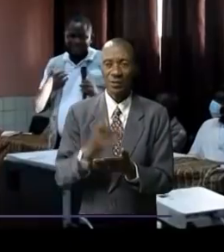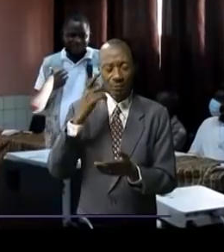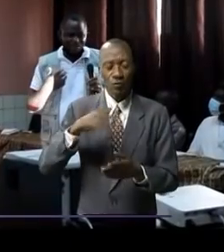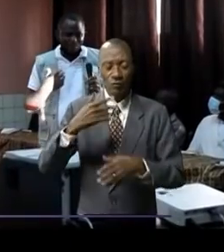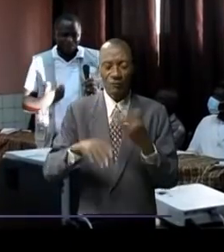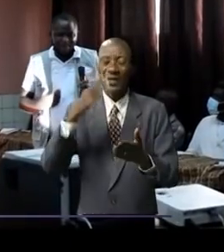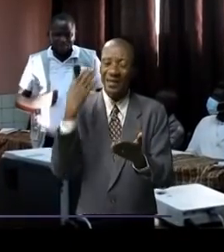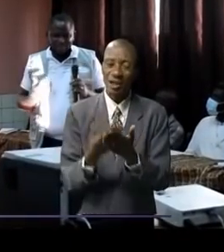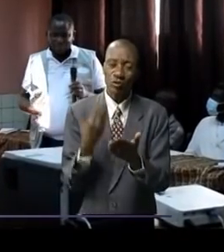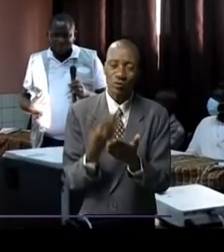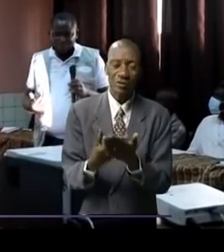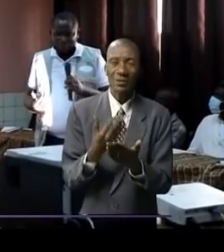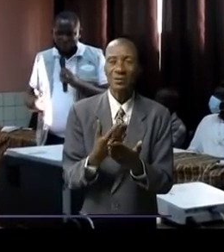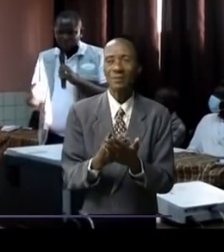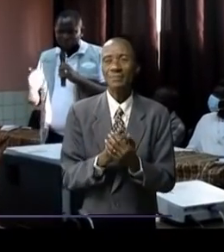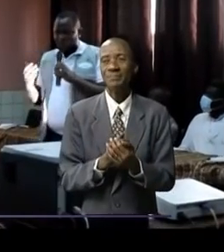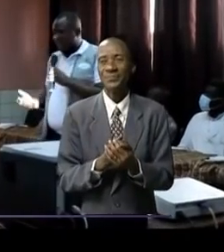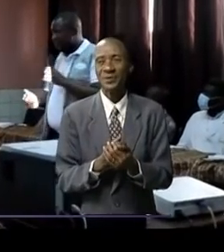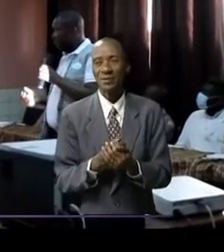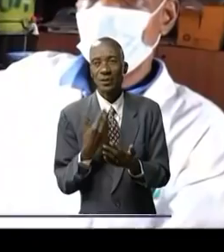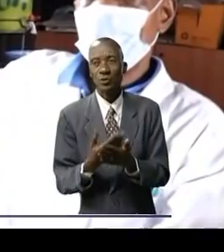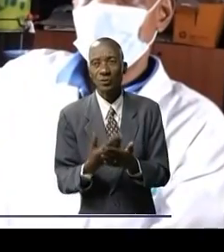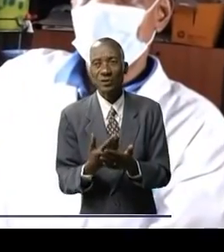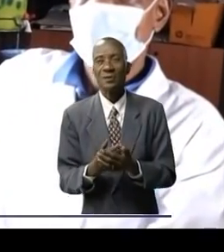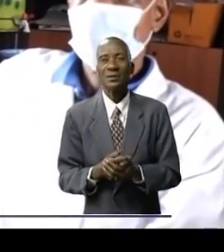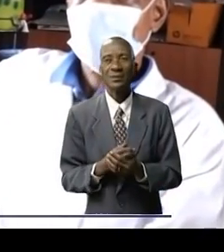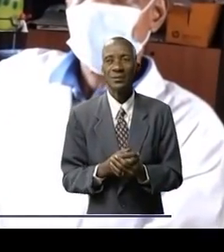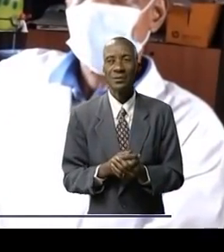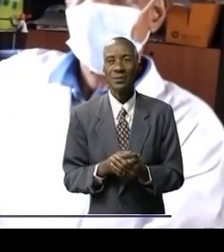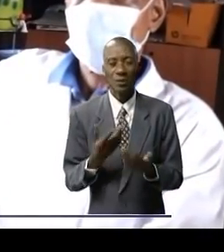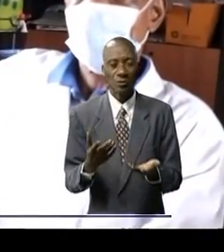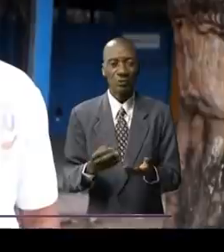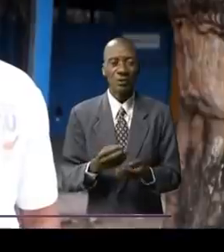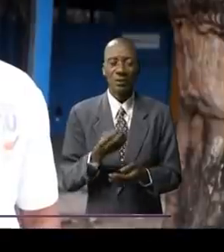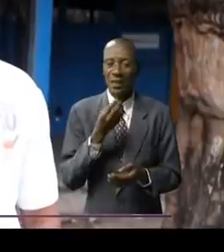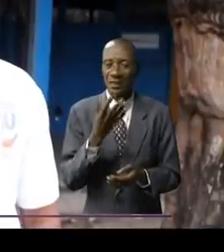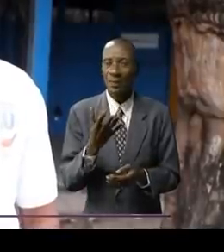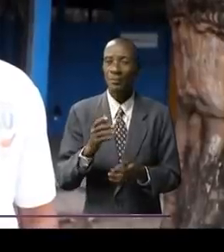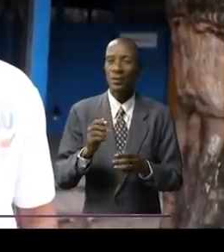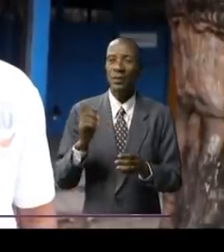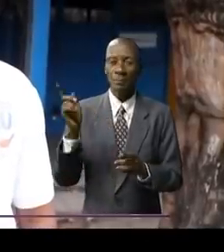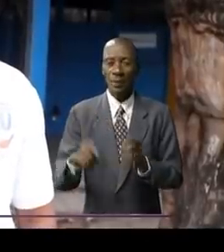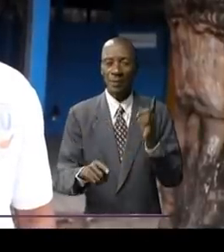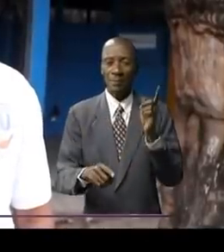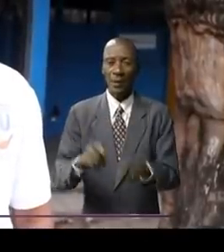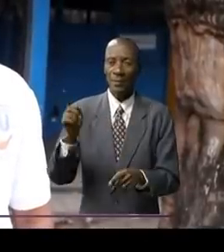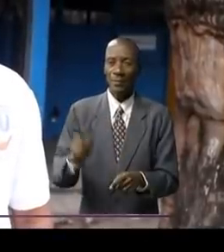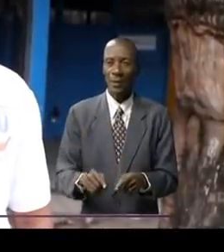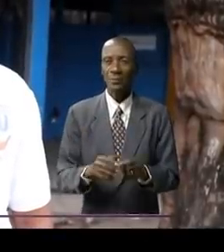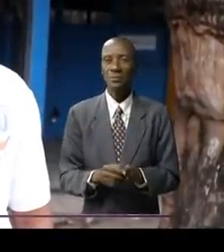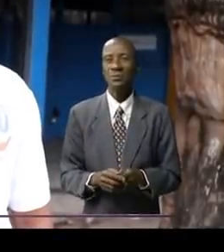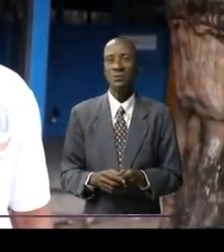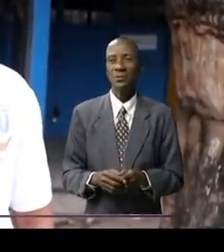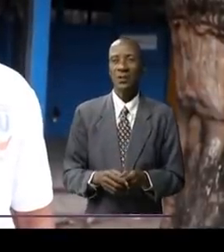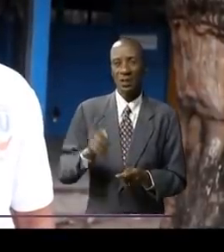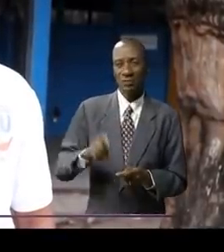les urgences peuvent être effectuées par tout le monde. Les urgences peuvent arriver partout, mais comment s'y prendre? Comment connaître? Il faut connaître les ABC